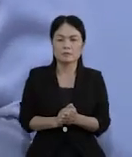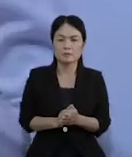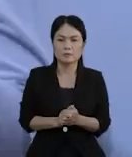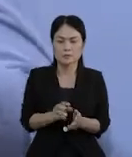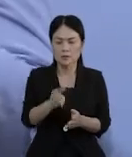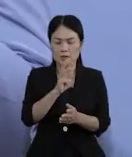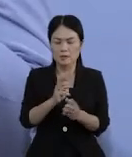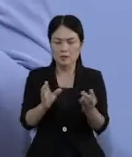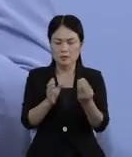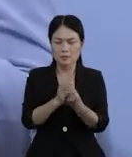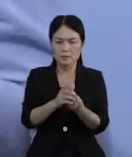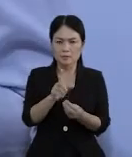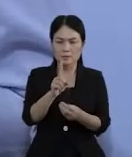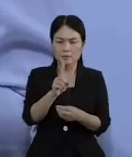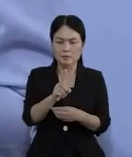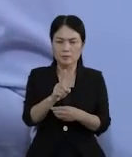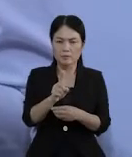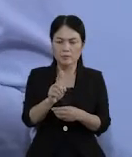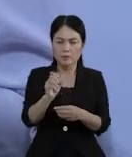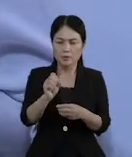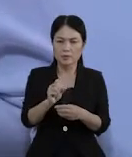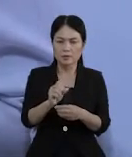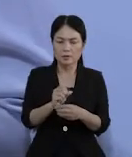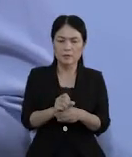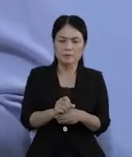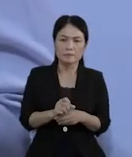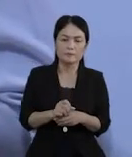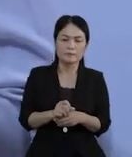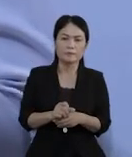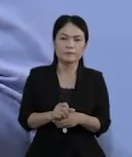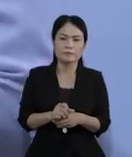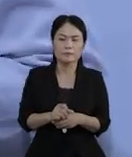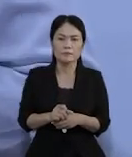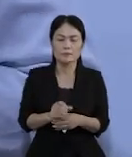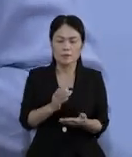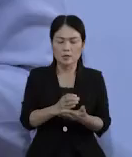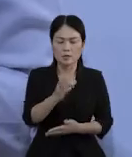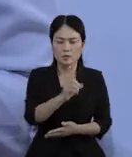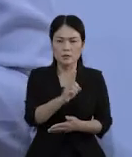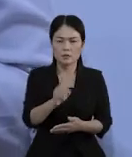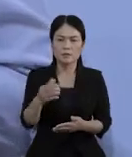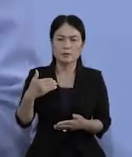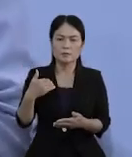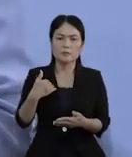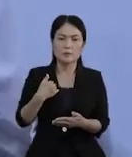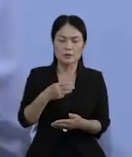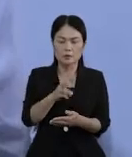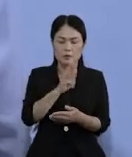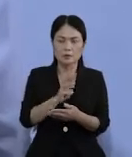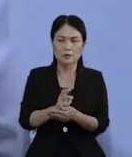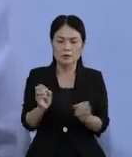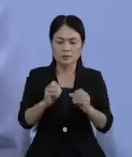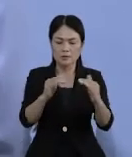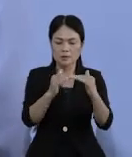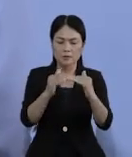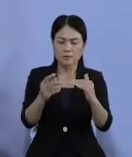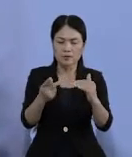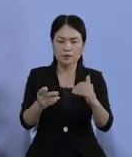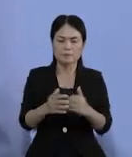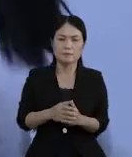tức chẩm nốn. Mùi lịt. Để miên chẩm nốt mùi lịt. Hai cầm bóng ní mùi nâng. Miên tức ọt xmai khả